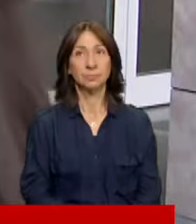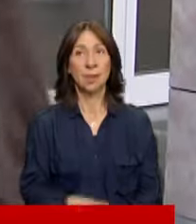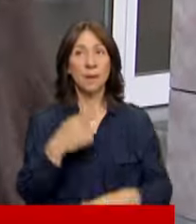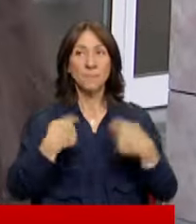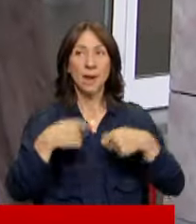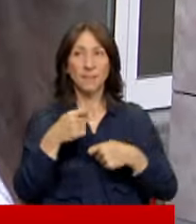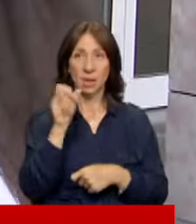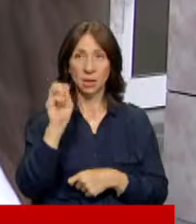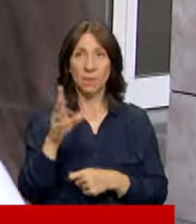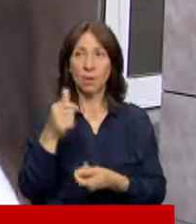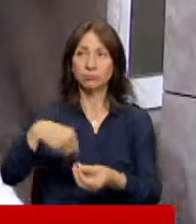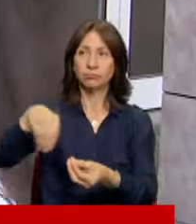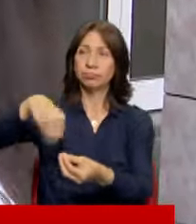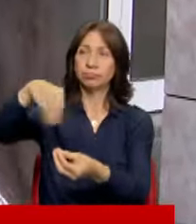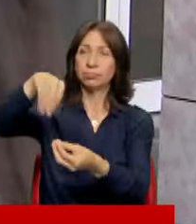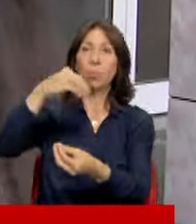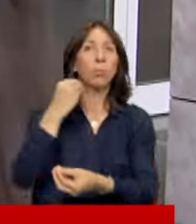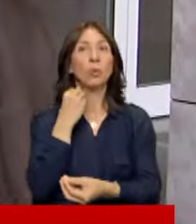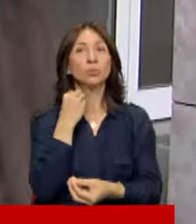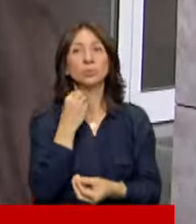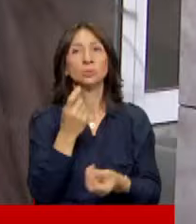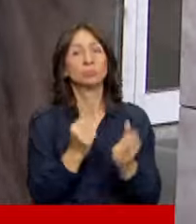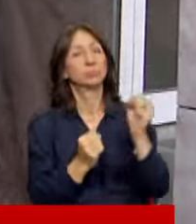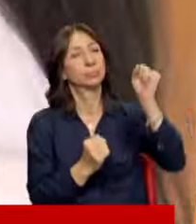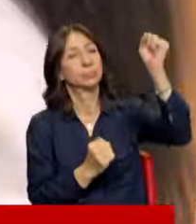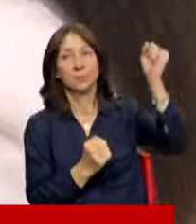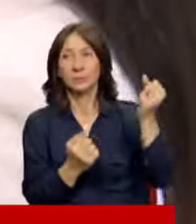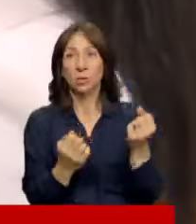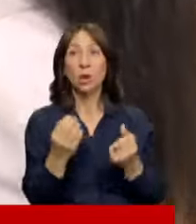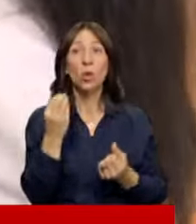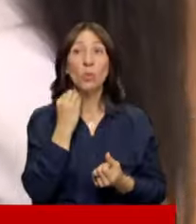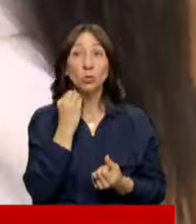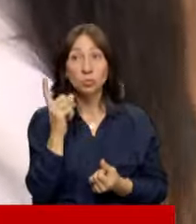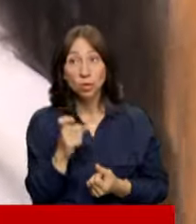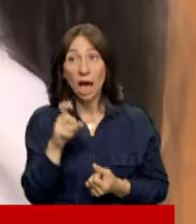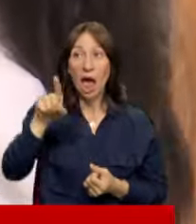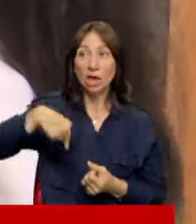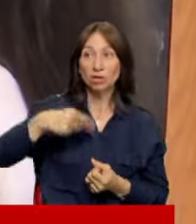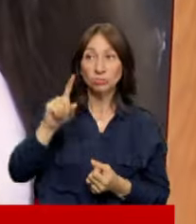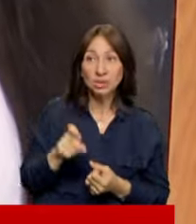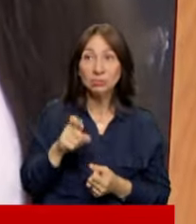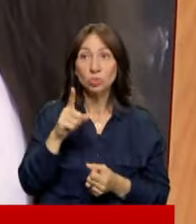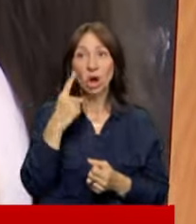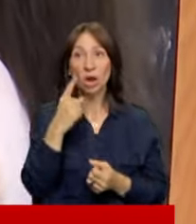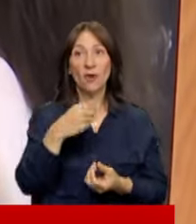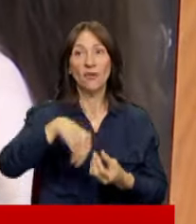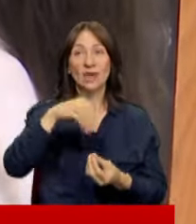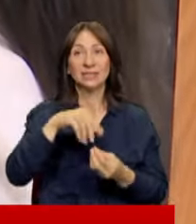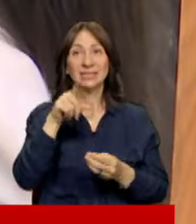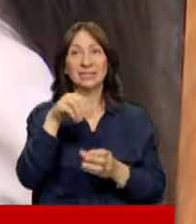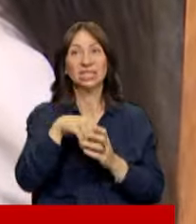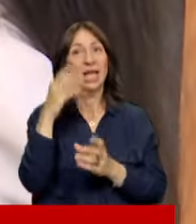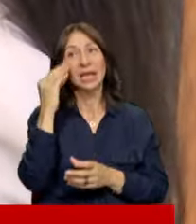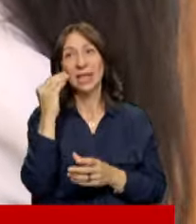Bankaya para yatıranın parasına para katıyor. Borcu olan da zaten yükseliyor borcu. Borçlu musunuz, alacaklı mısınız? Buna göre faizin sizin